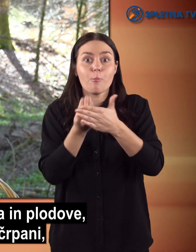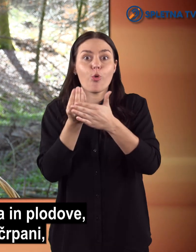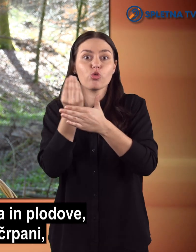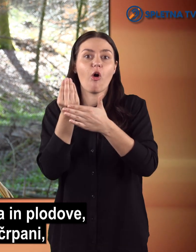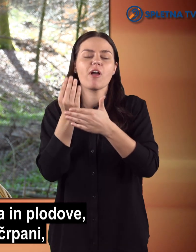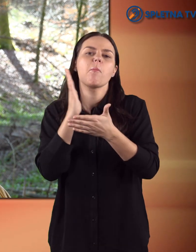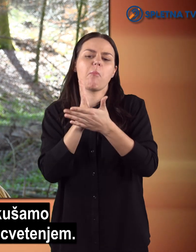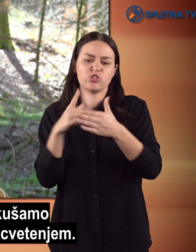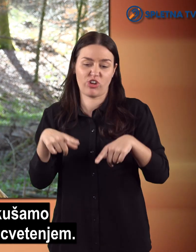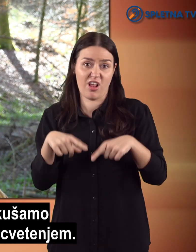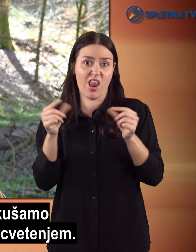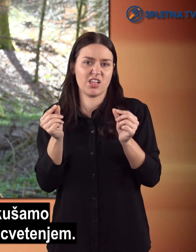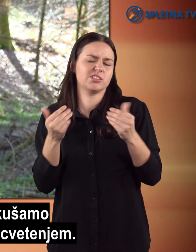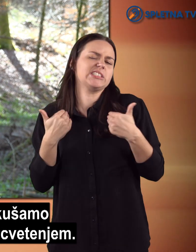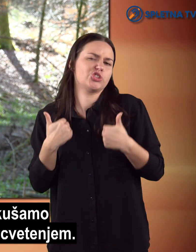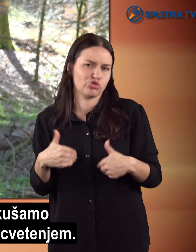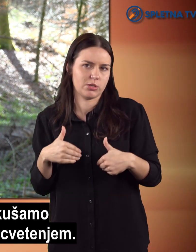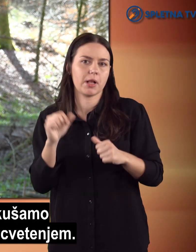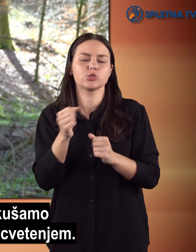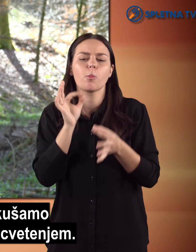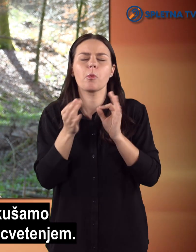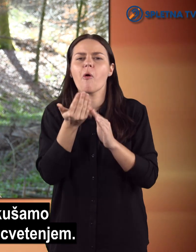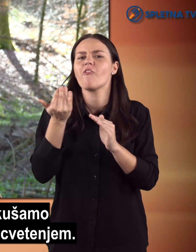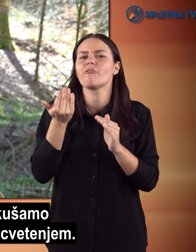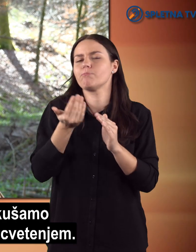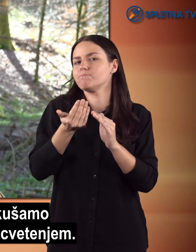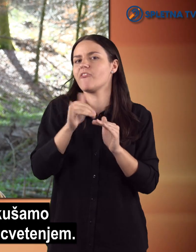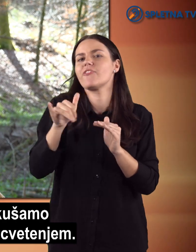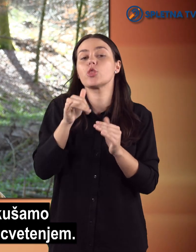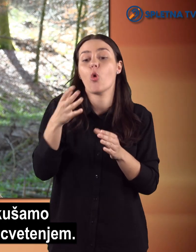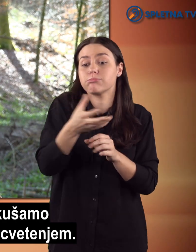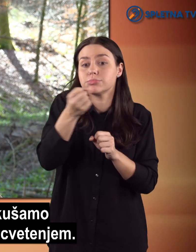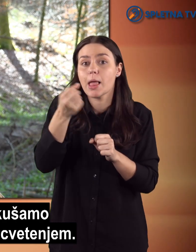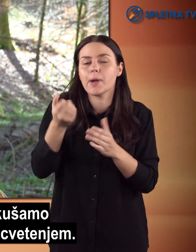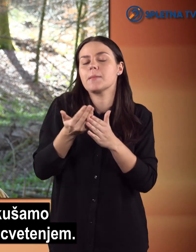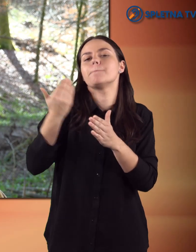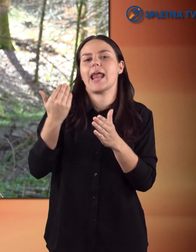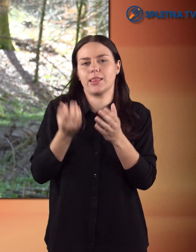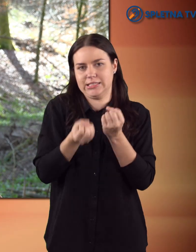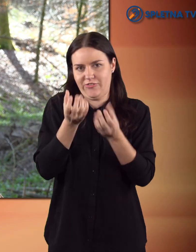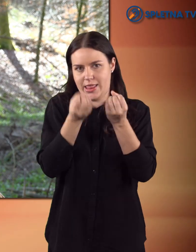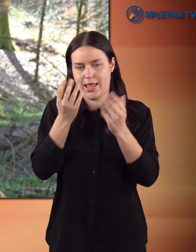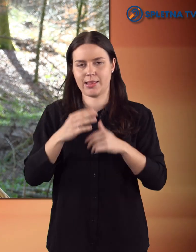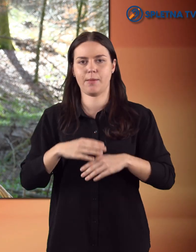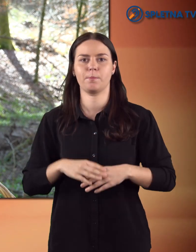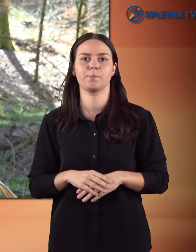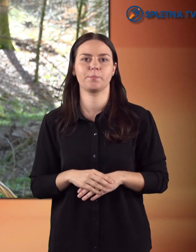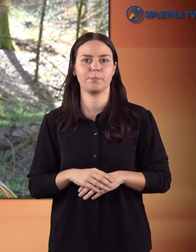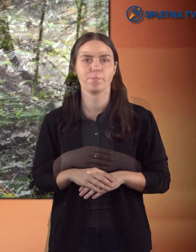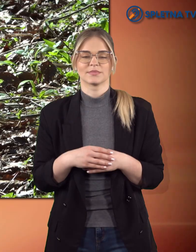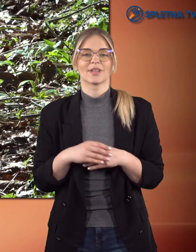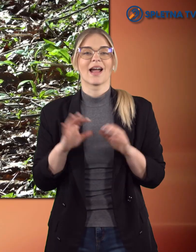listi že izčrpani, tako da jih probamo vedno nabrati pred cvetenjem.